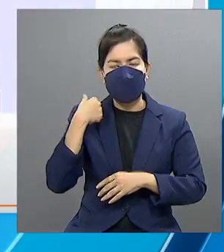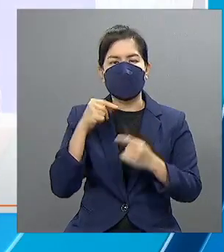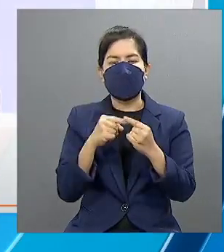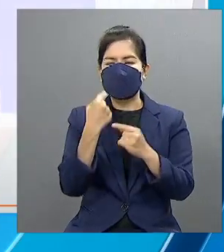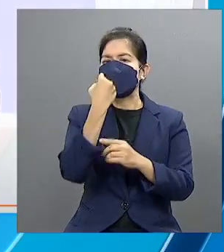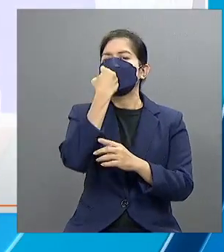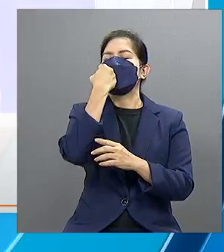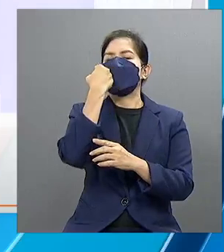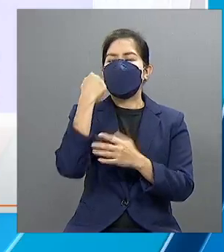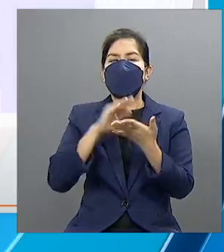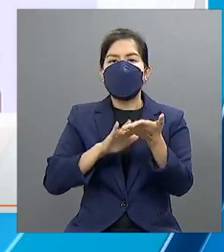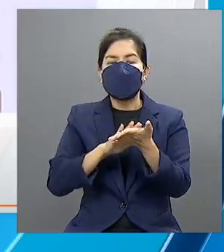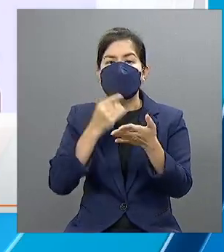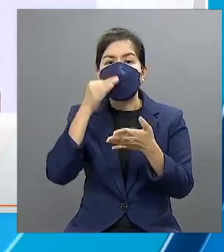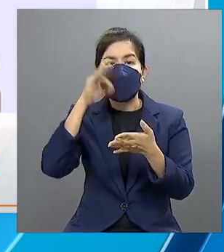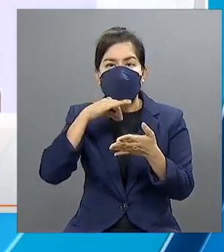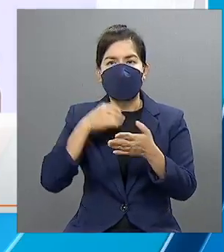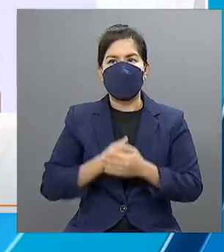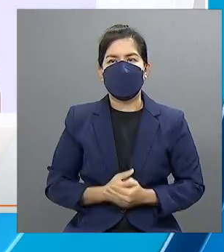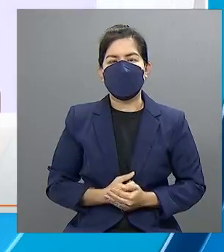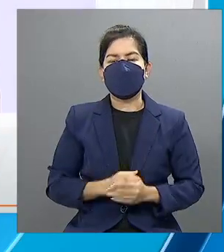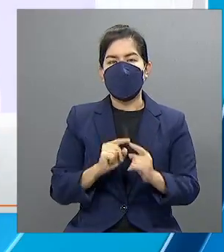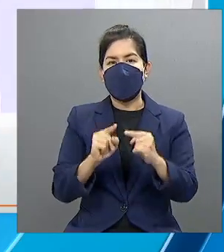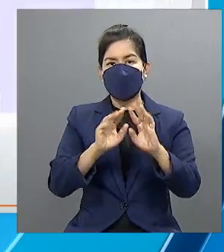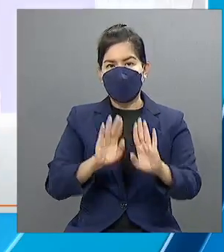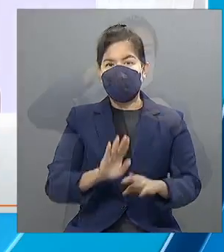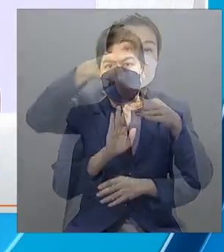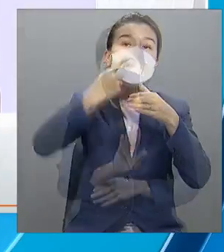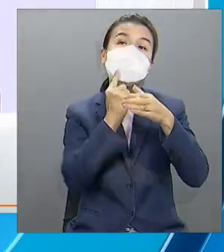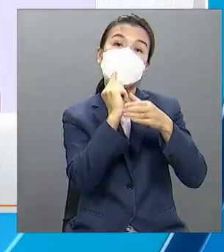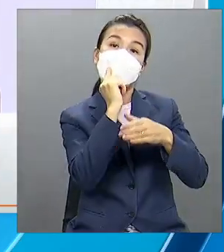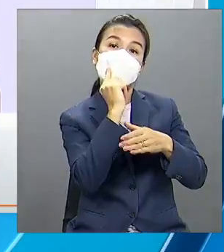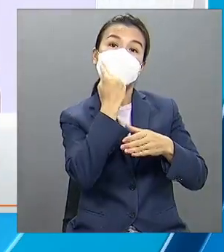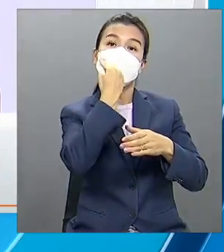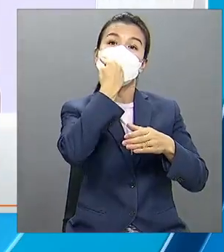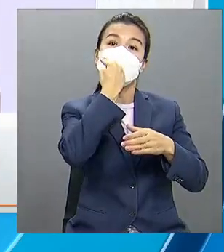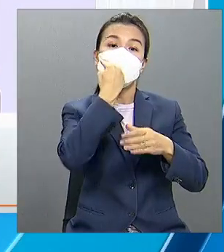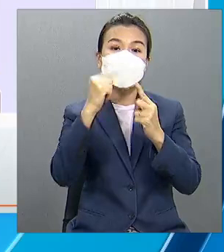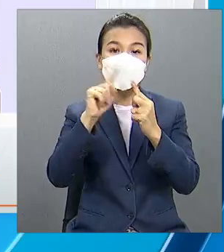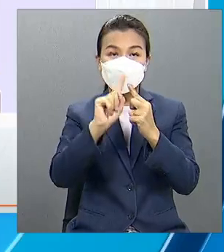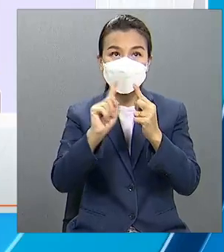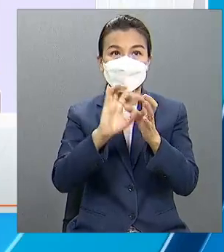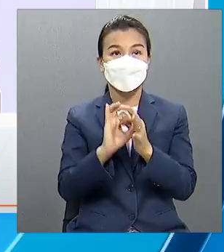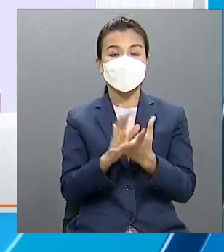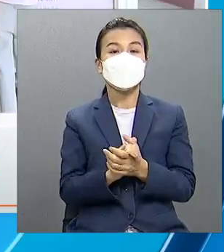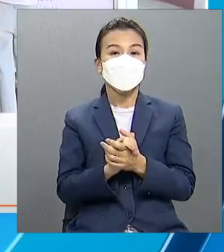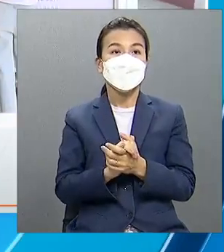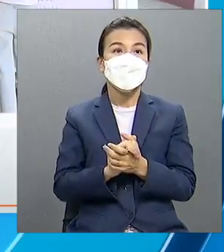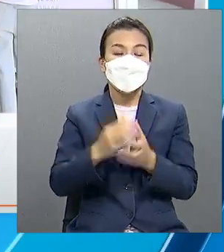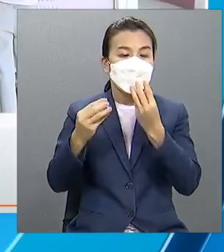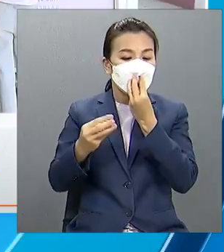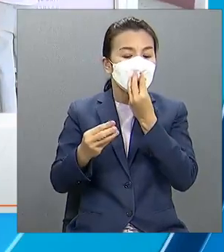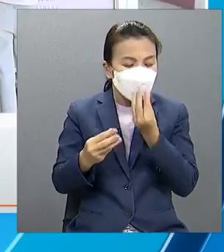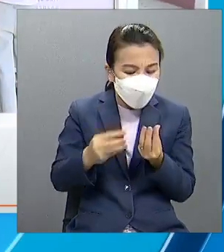าการตรวจน้ำลายเนี่ยจะต้องใช้มันไม่ใช่น้ำลายที่เราอยู่ดีๆบ้วนออกมานะฮ ะ มันจะต้อง